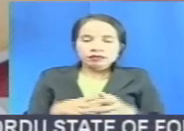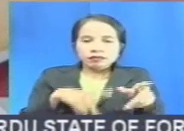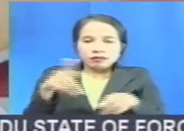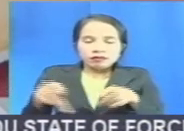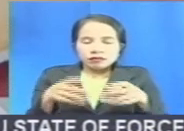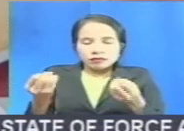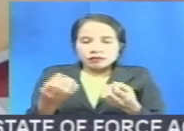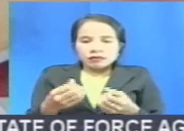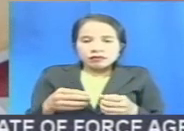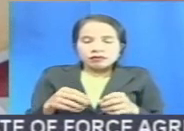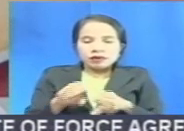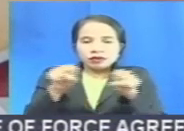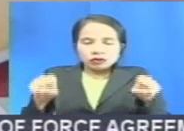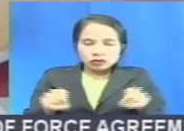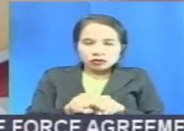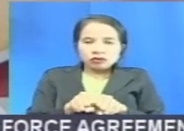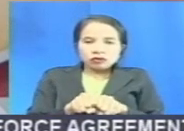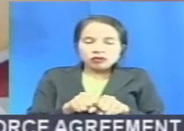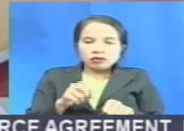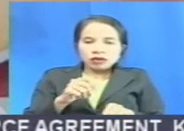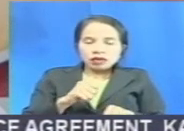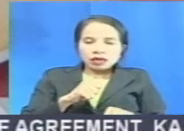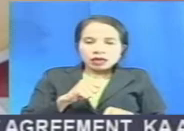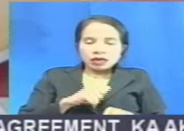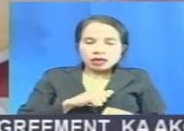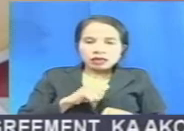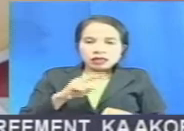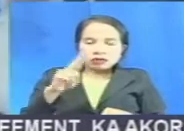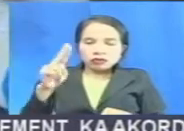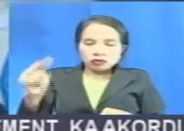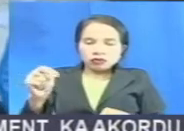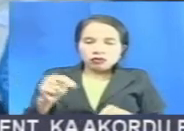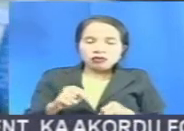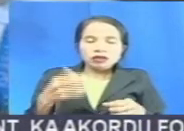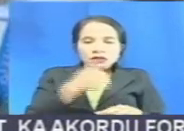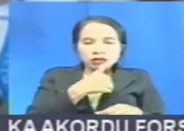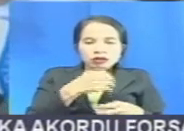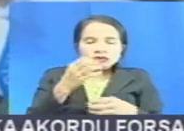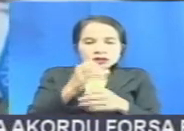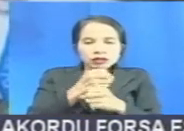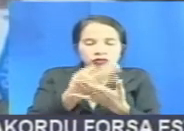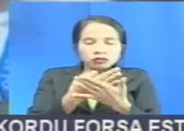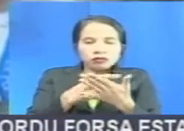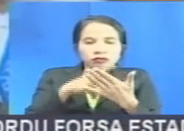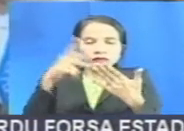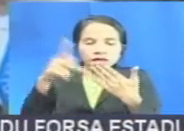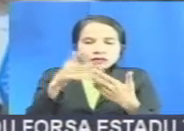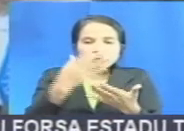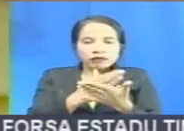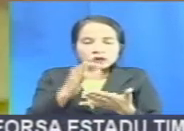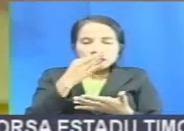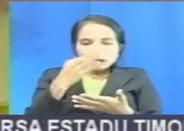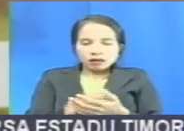Komunidade Balung ia suku akadiruhong sedau simu aihan sesta bazika. Monsu das antenimento segunda-feira ne ia